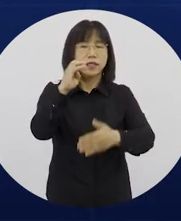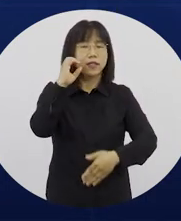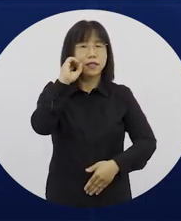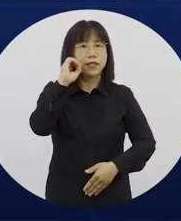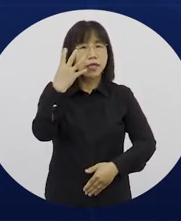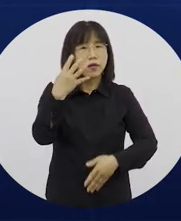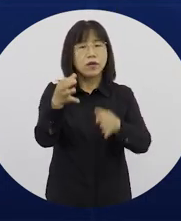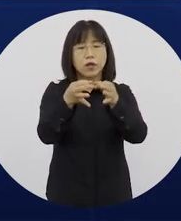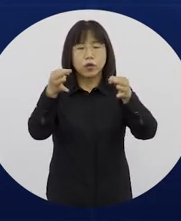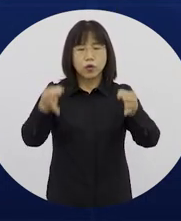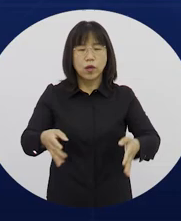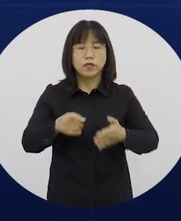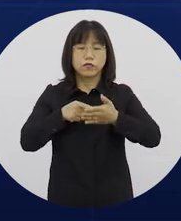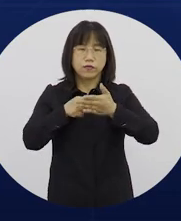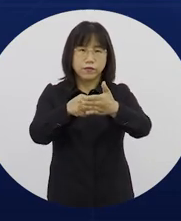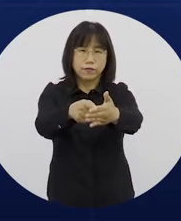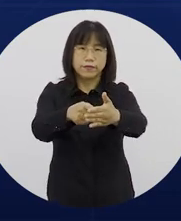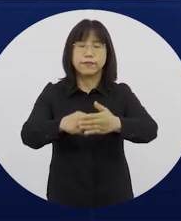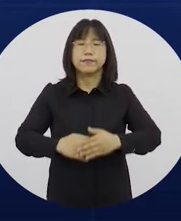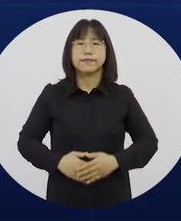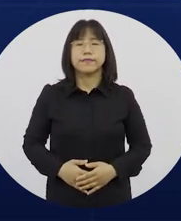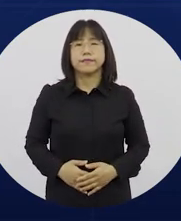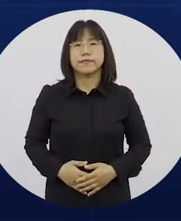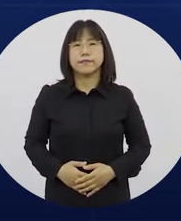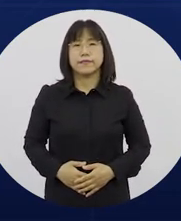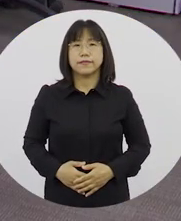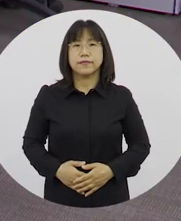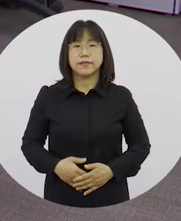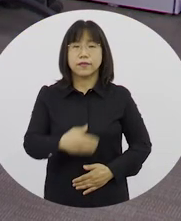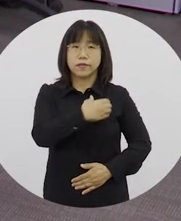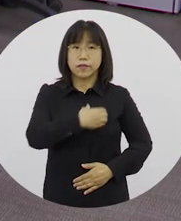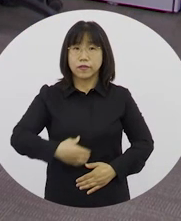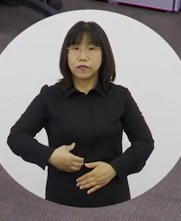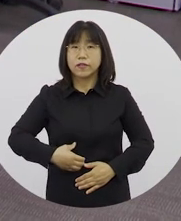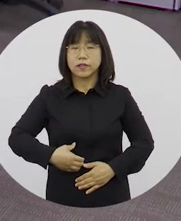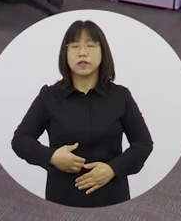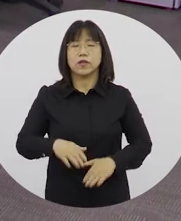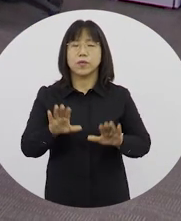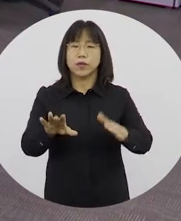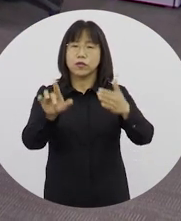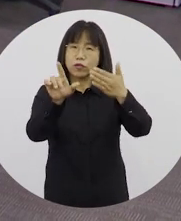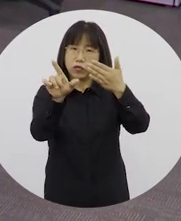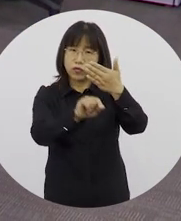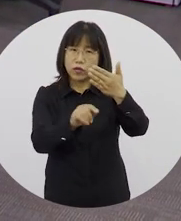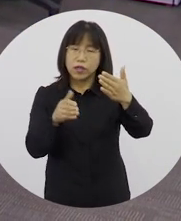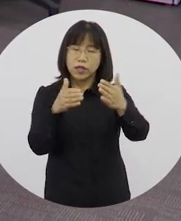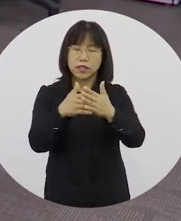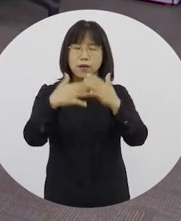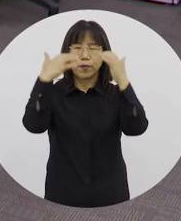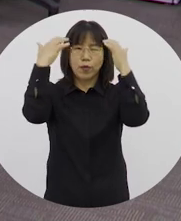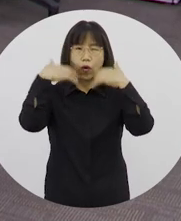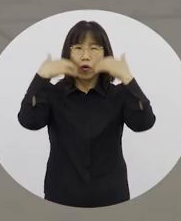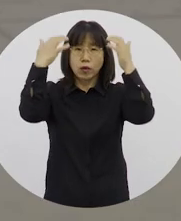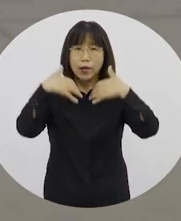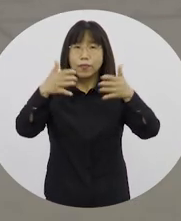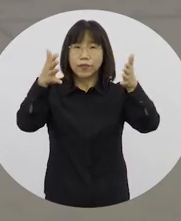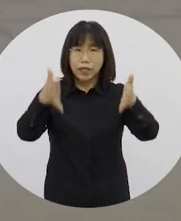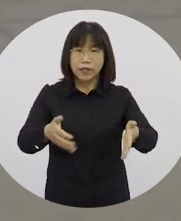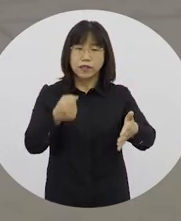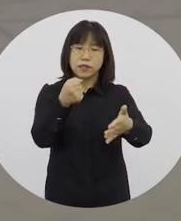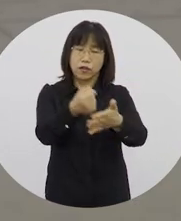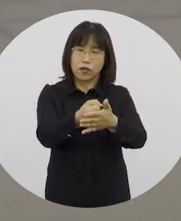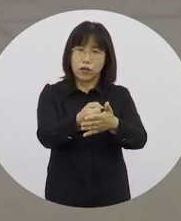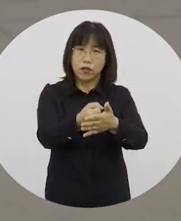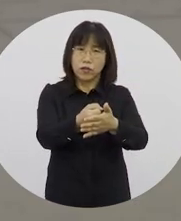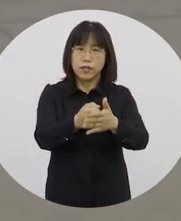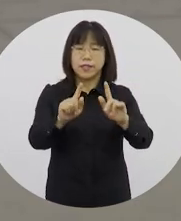약 4개월간 본격적으로 추진합니다. 구는 오는 9월까지를 폭염 대책 기간으로 정하고 폭염